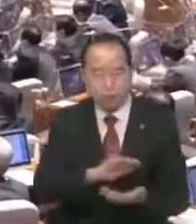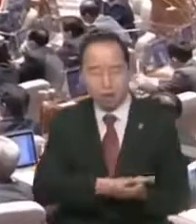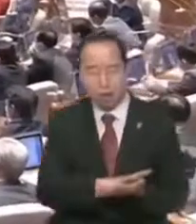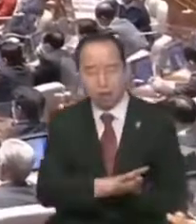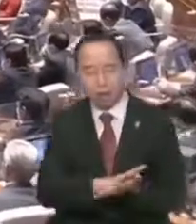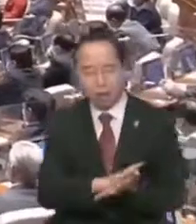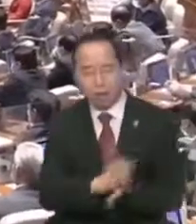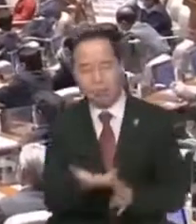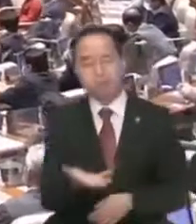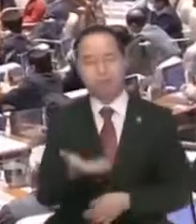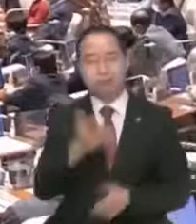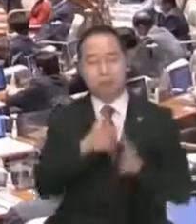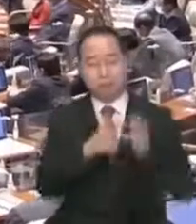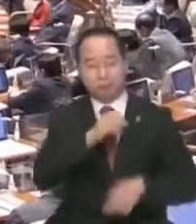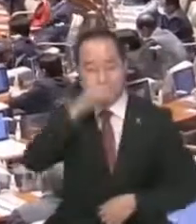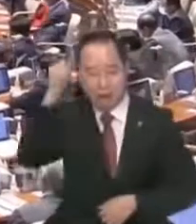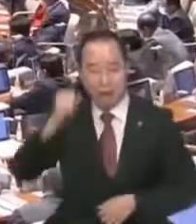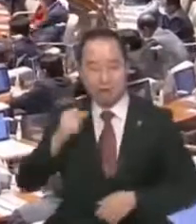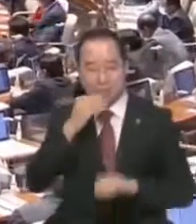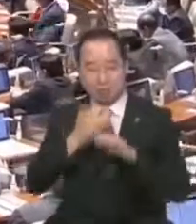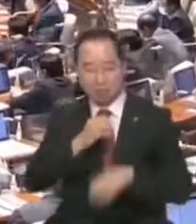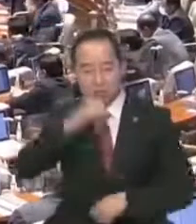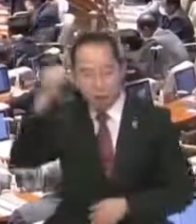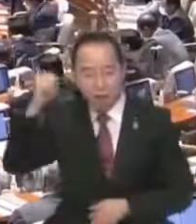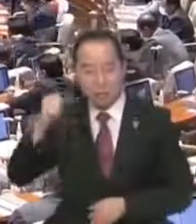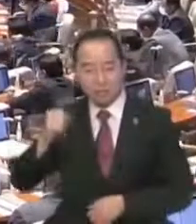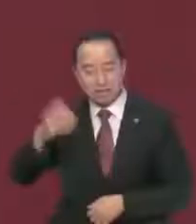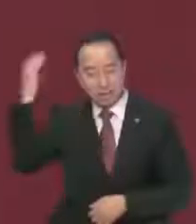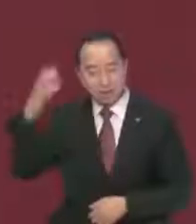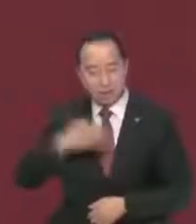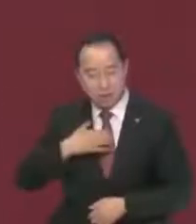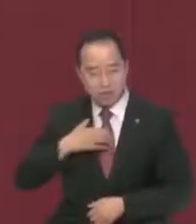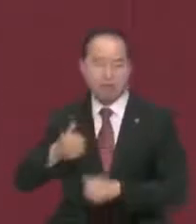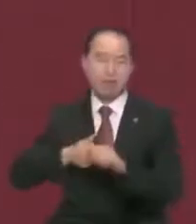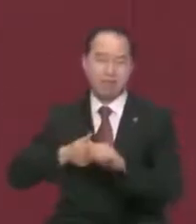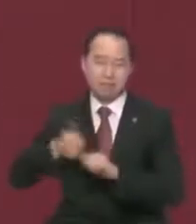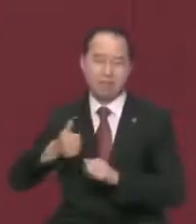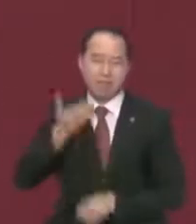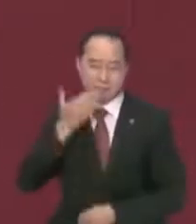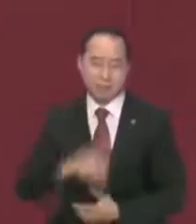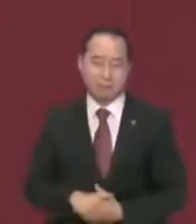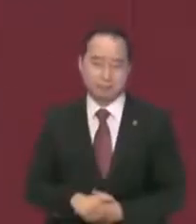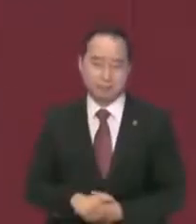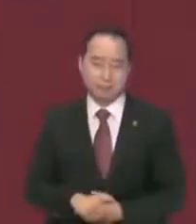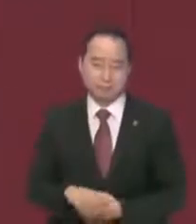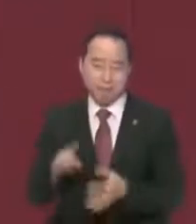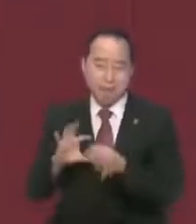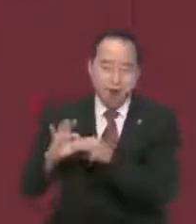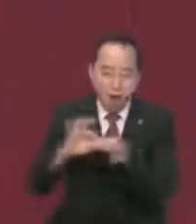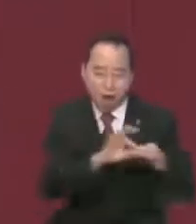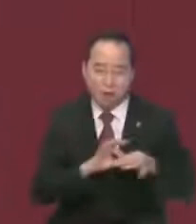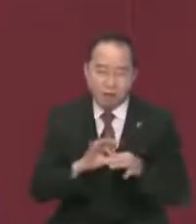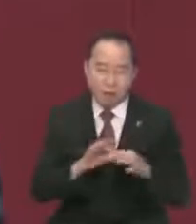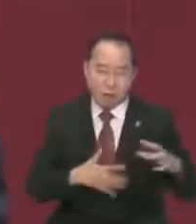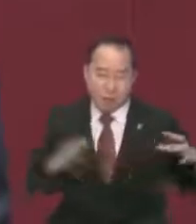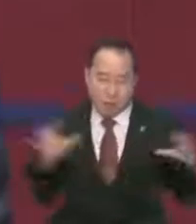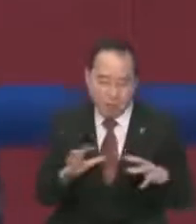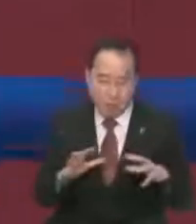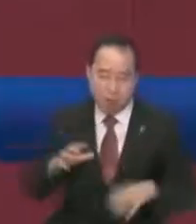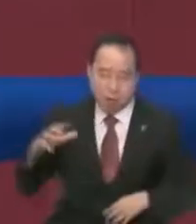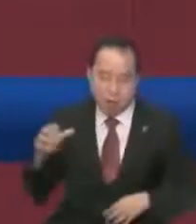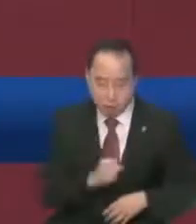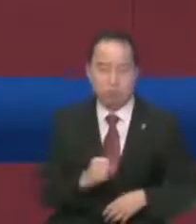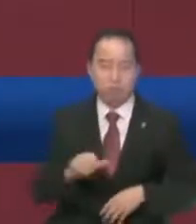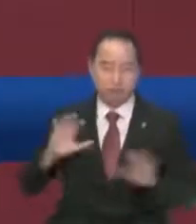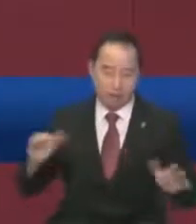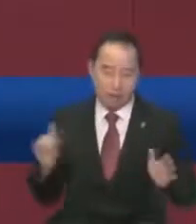달성했습니다. IMF 외환위기도 글로벌 금융위기도 이겨냈습니다. 그런 연대와 협력으로 우리는 지금의 국난도 극복할